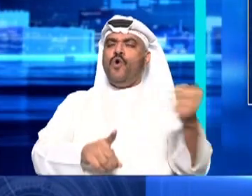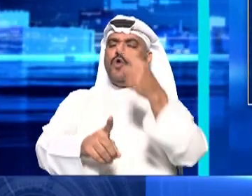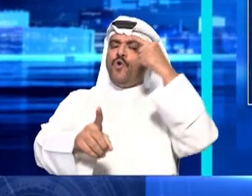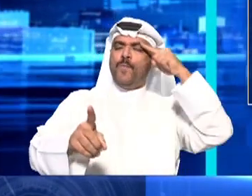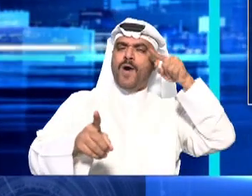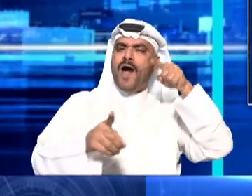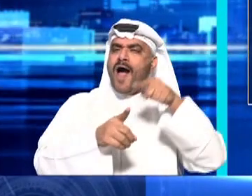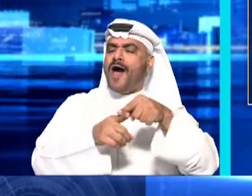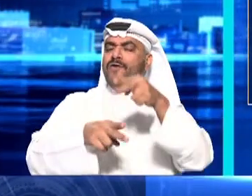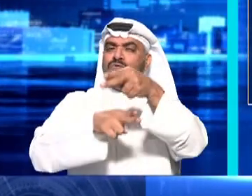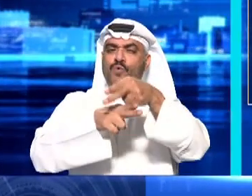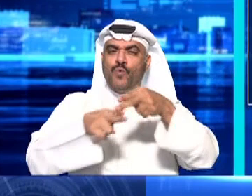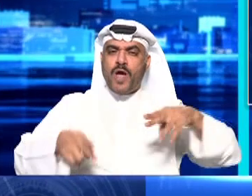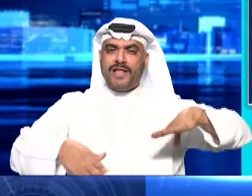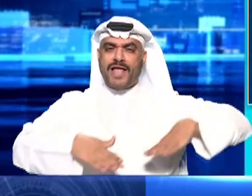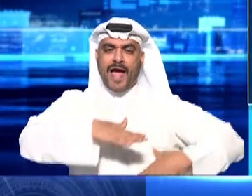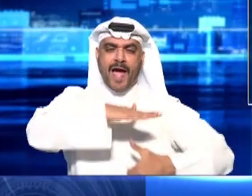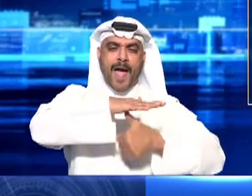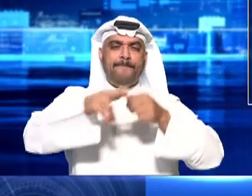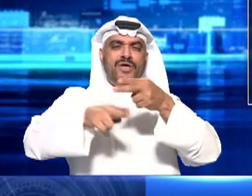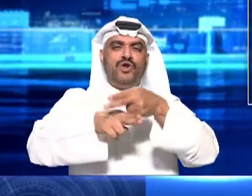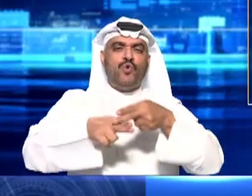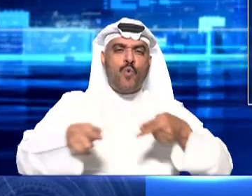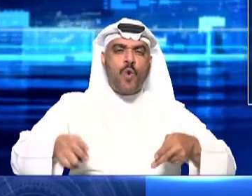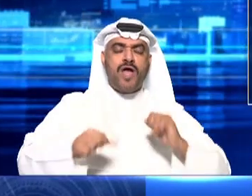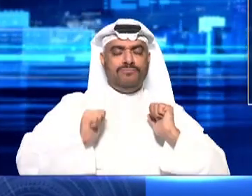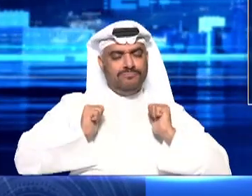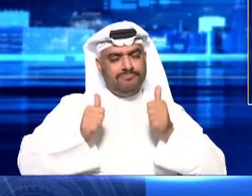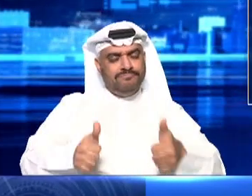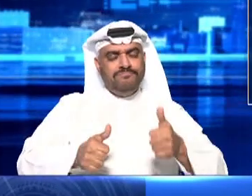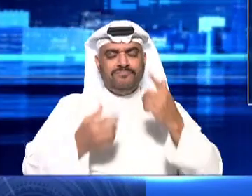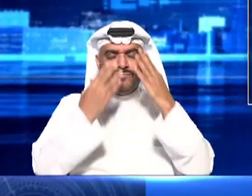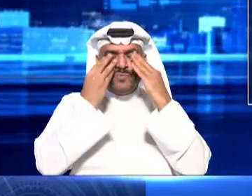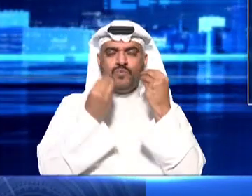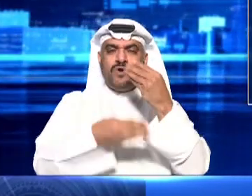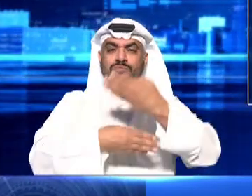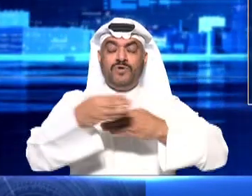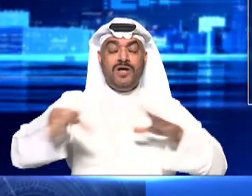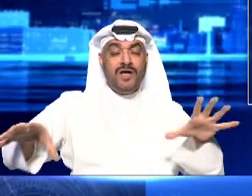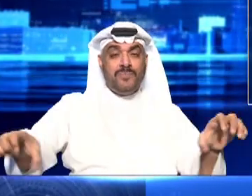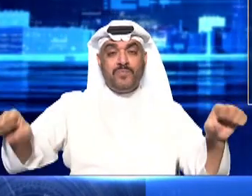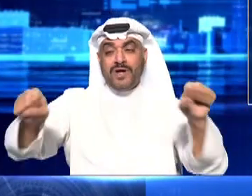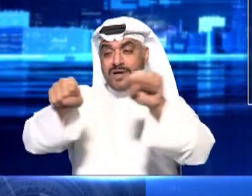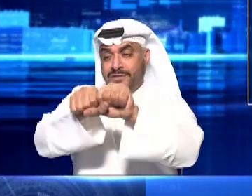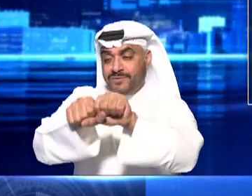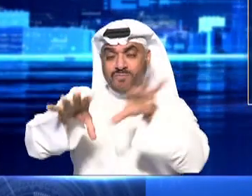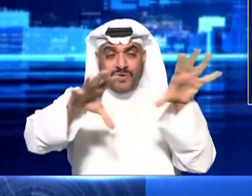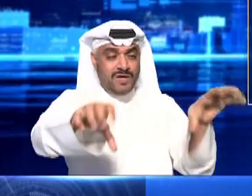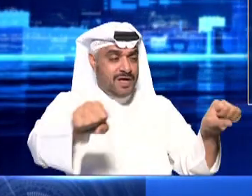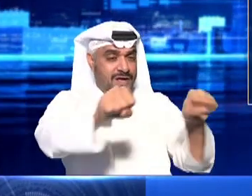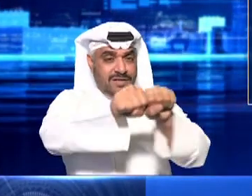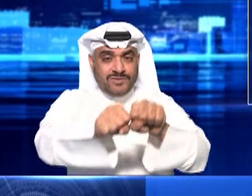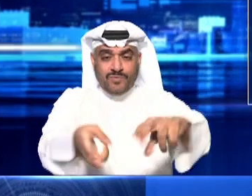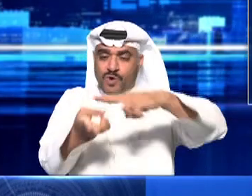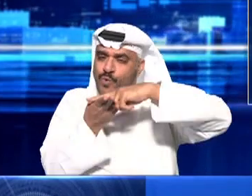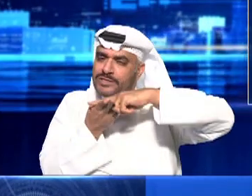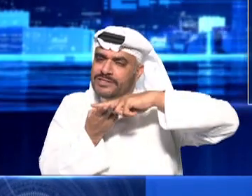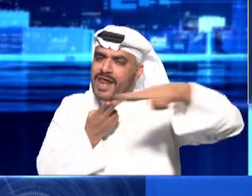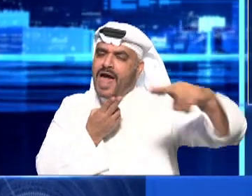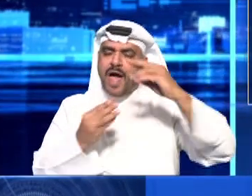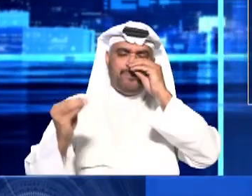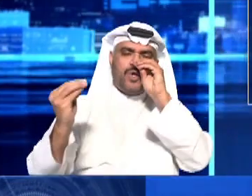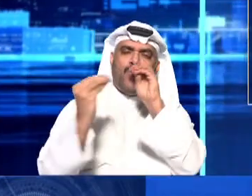على المستوى الإقليمي والعالمي، وبذل حياته في تشييد جسور الالتقاء والسلام والمودة بين